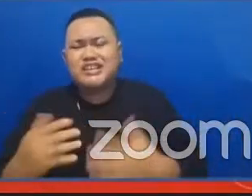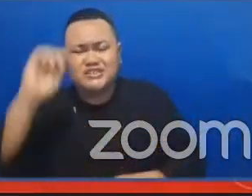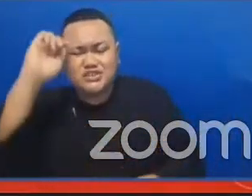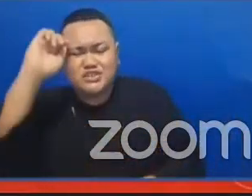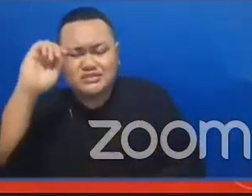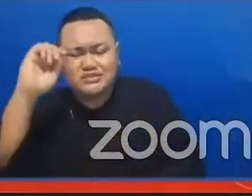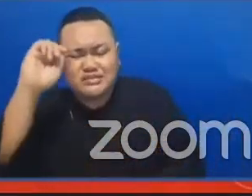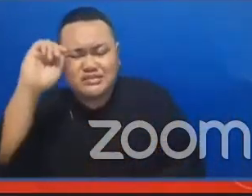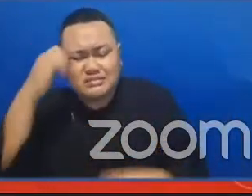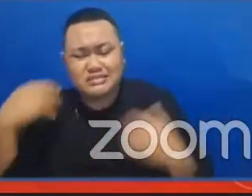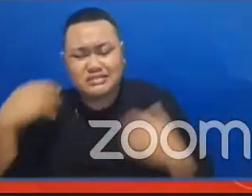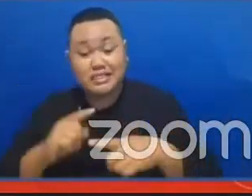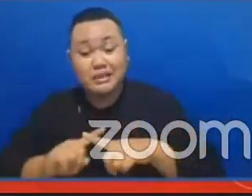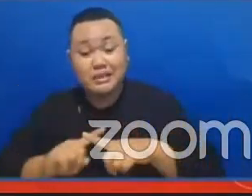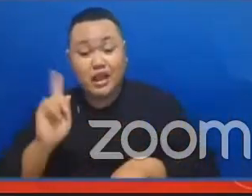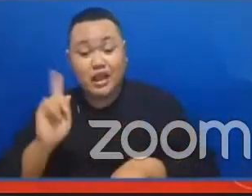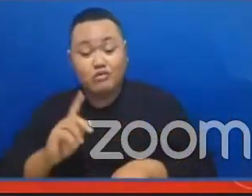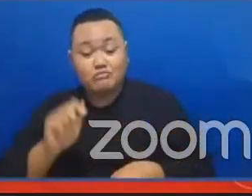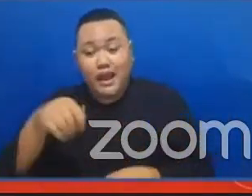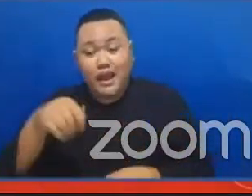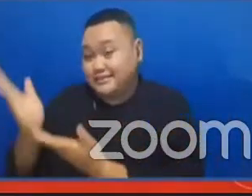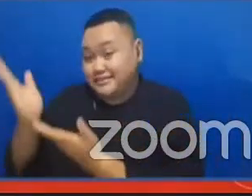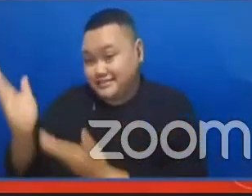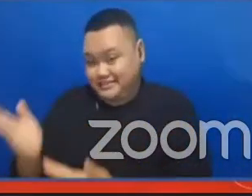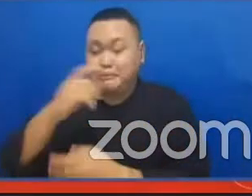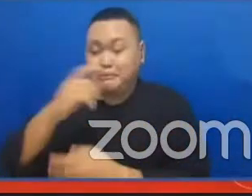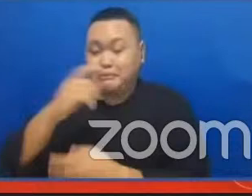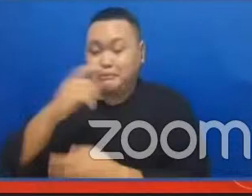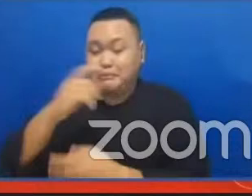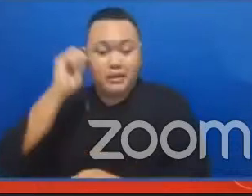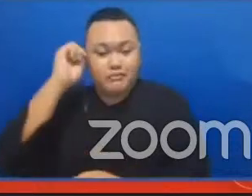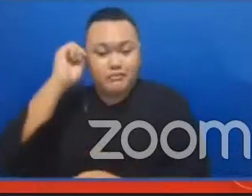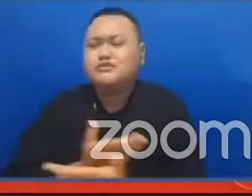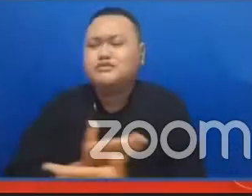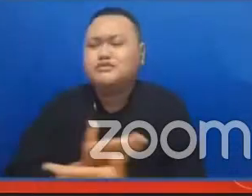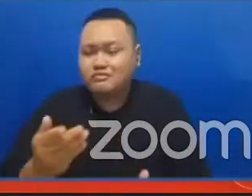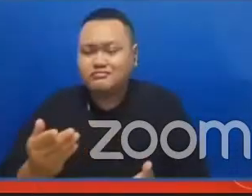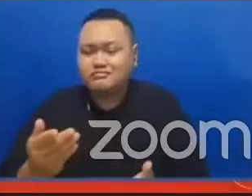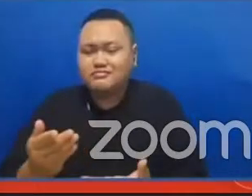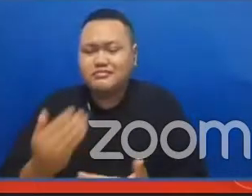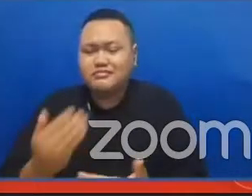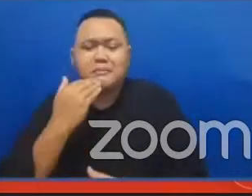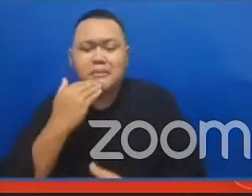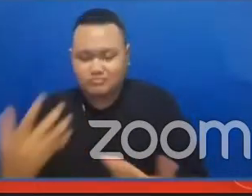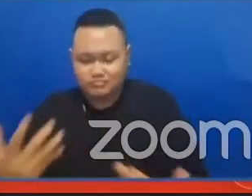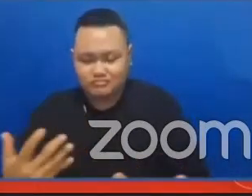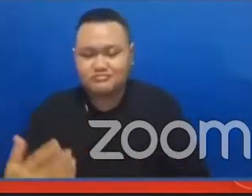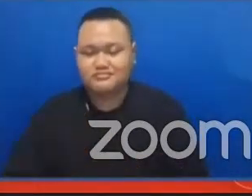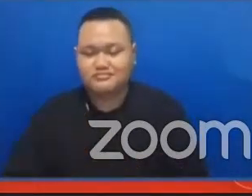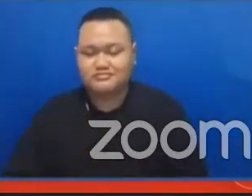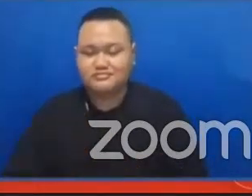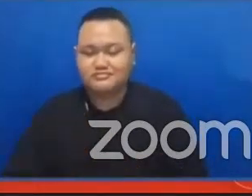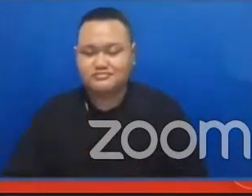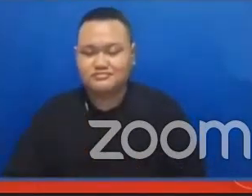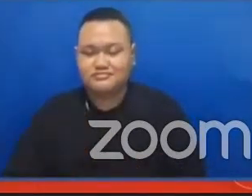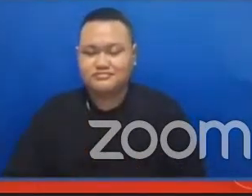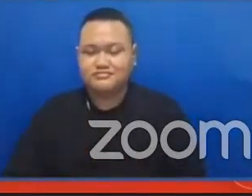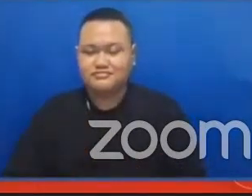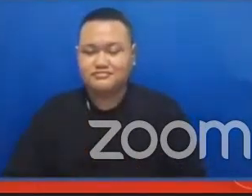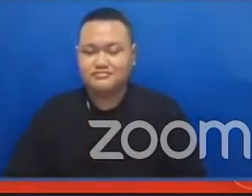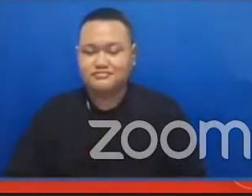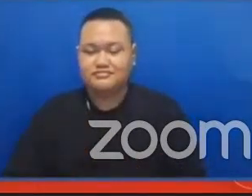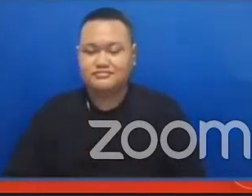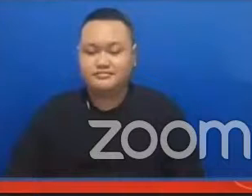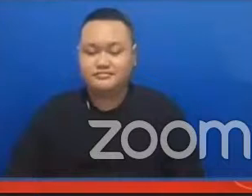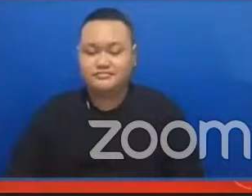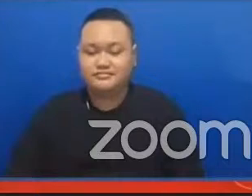dan seterusnya. Nah, di sini Bapak Ibu cukup mengganti misalnya A-nya diganti 5. Maaf. A-nya